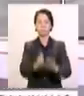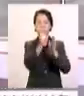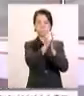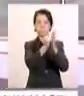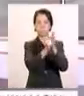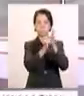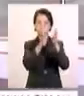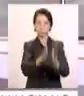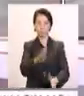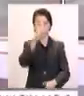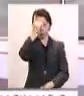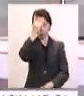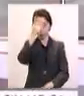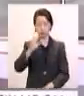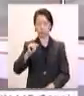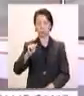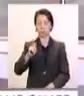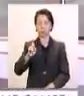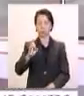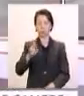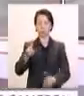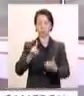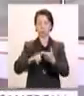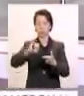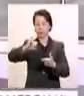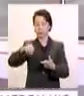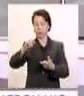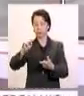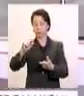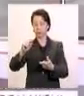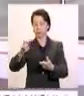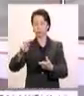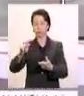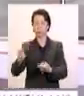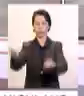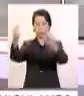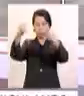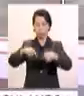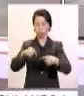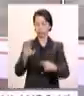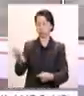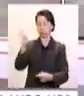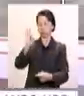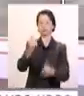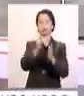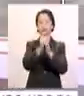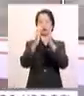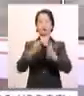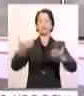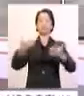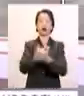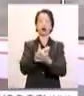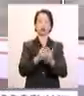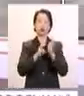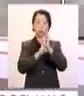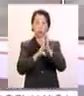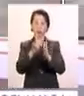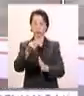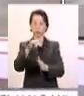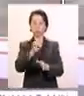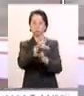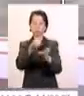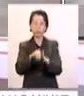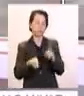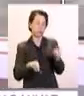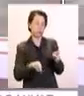Peguam Dato' Akbar Din Abdul Kadir dan Dato' Jagjit Singh hadir dilantik sebagai peguam baharu bagi mewakili kes yang melibatkan